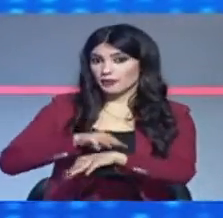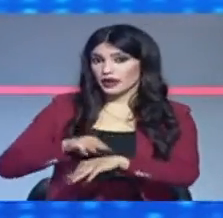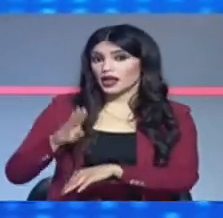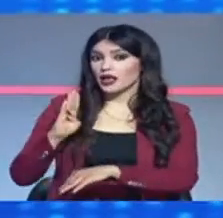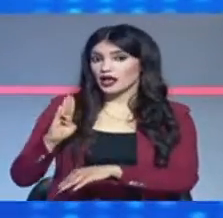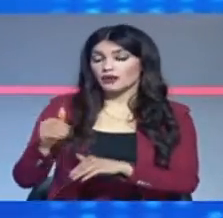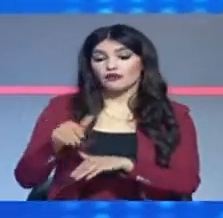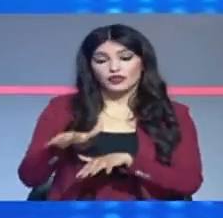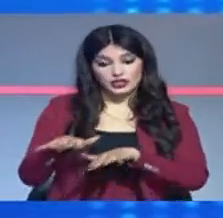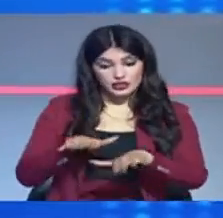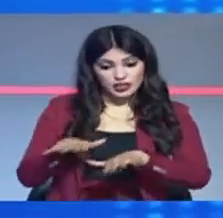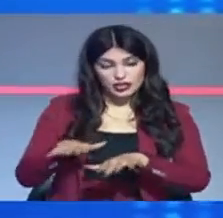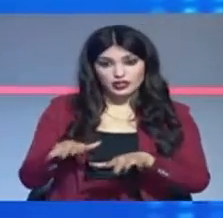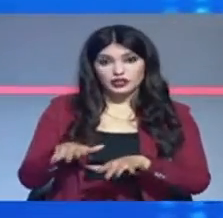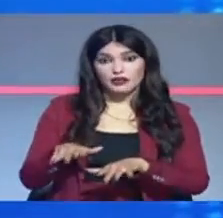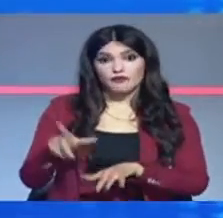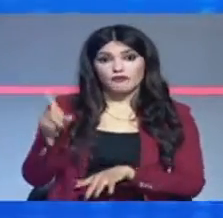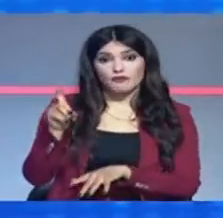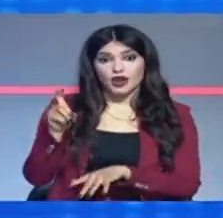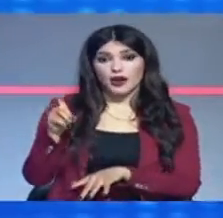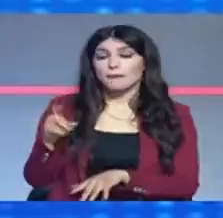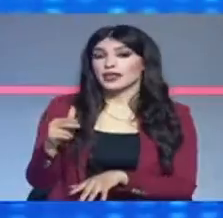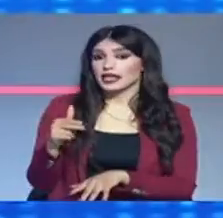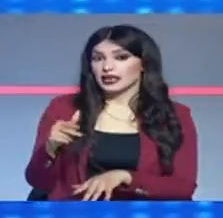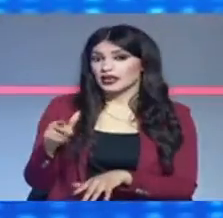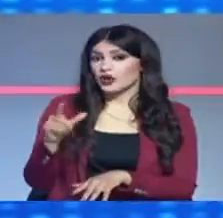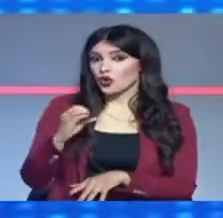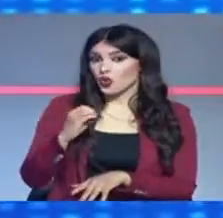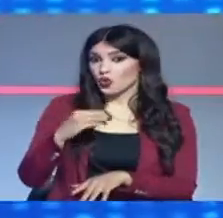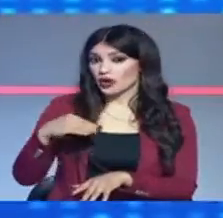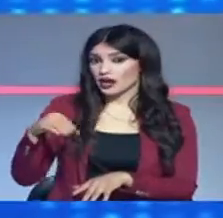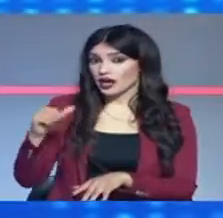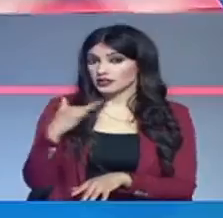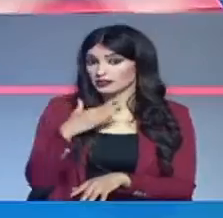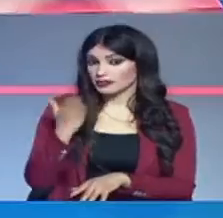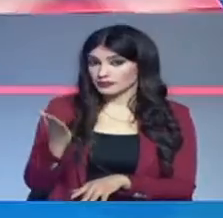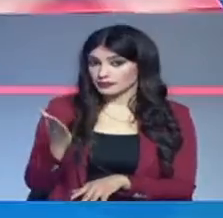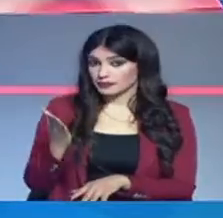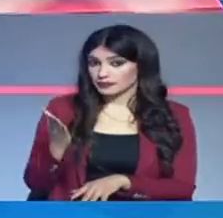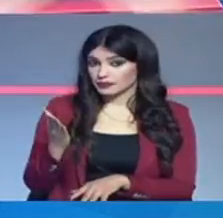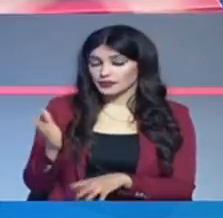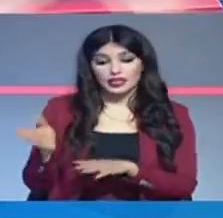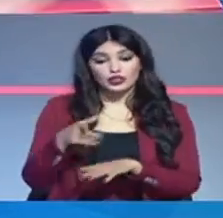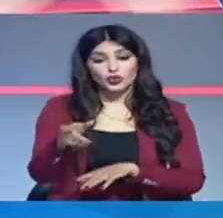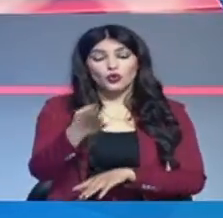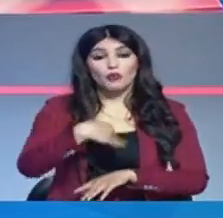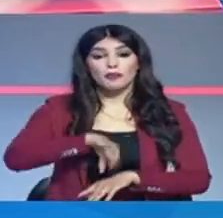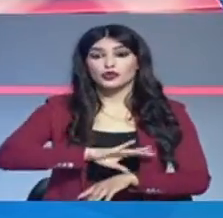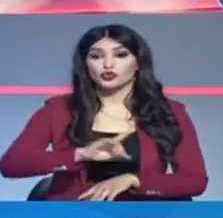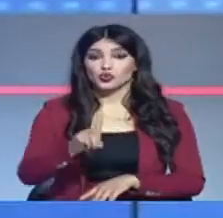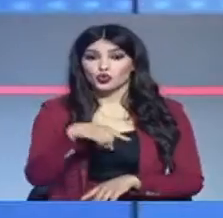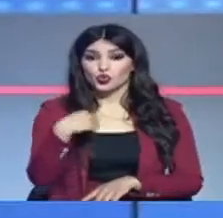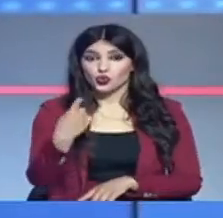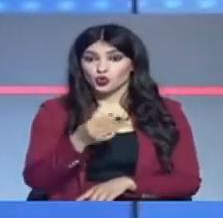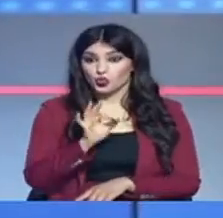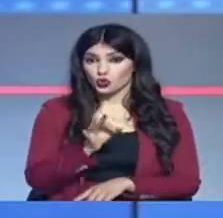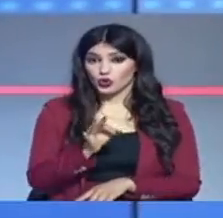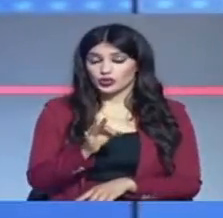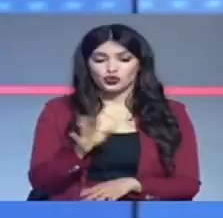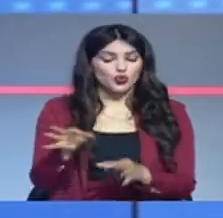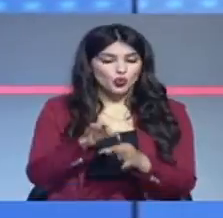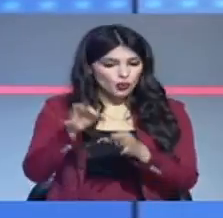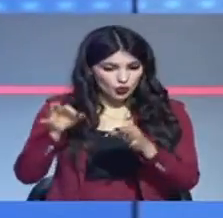بالتصرف لهذه المياه المستعمله حتى نكون واضحين نعم اذا لم نتحمل المسؤوليه ما هو الحل